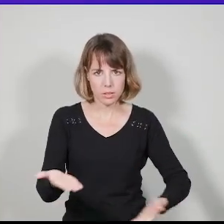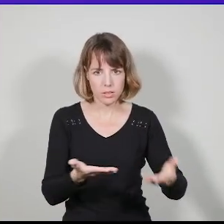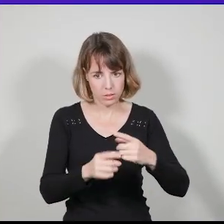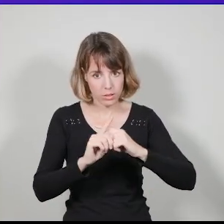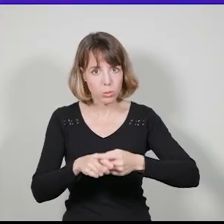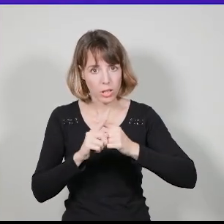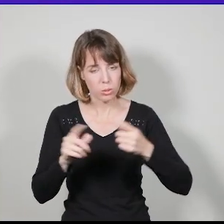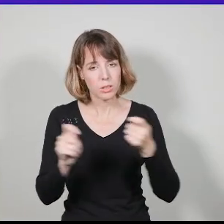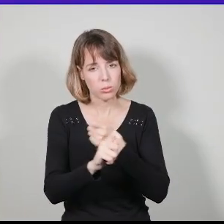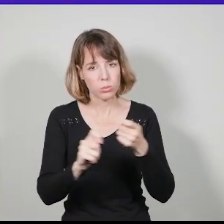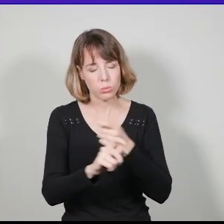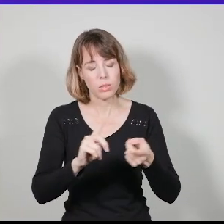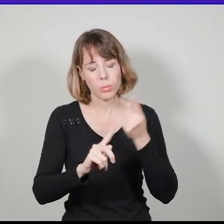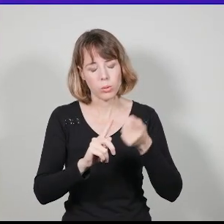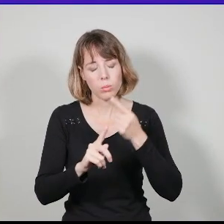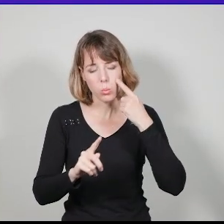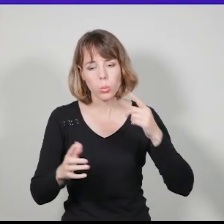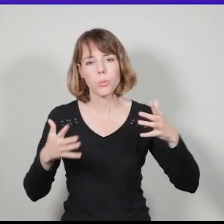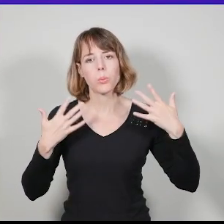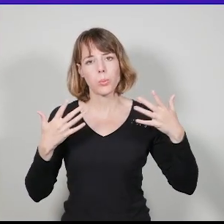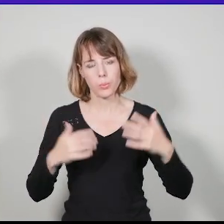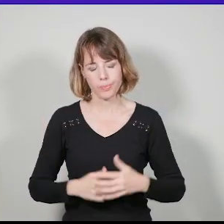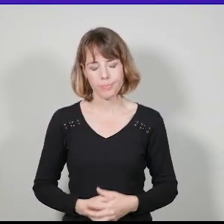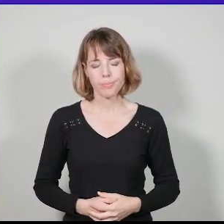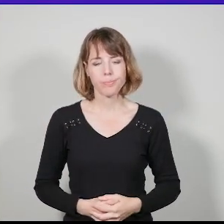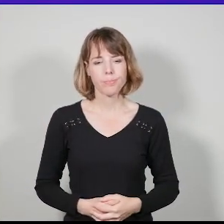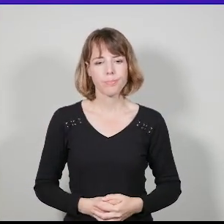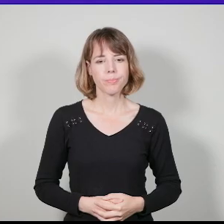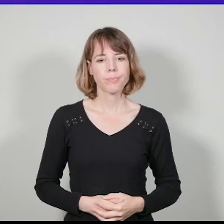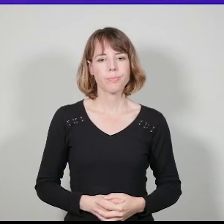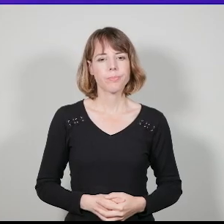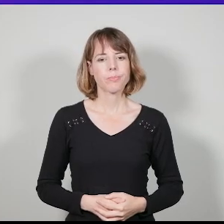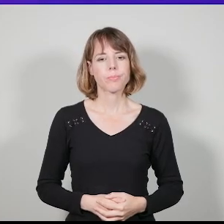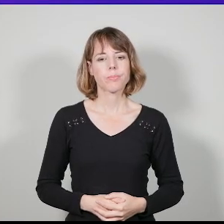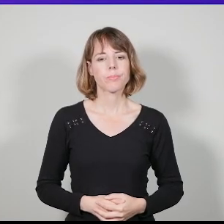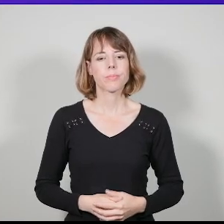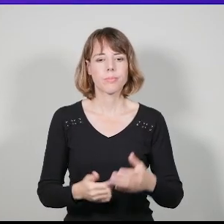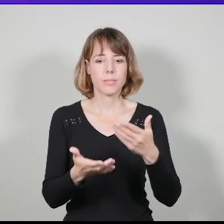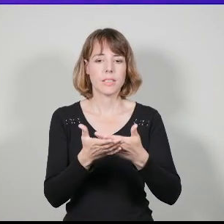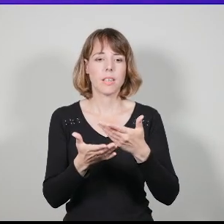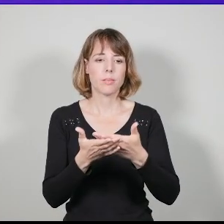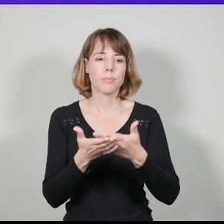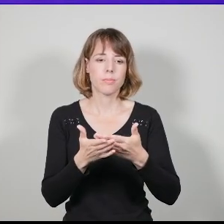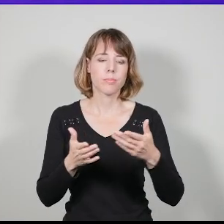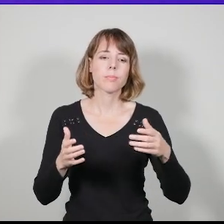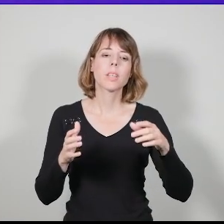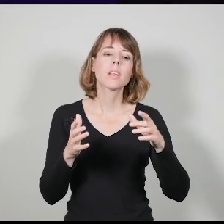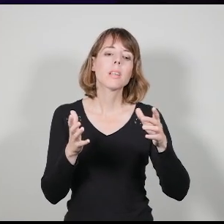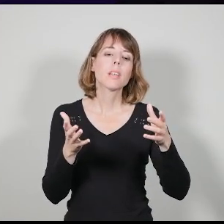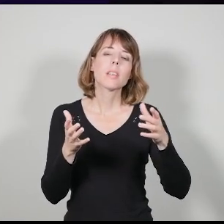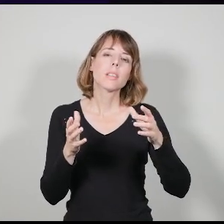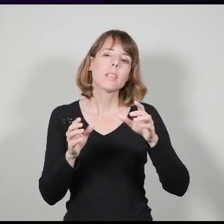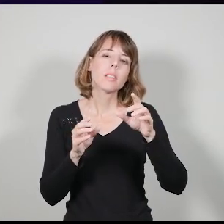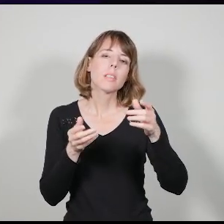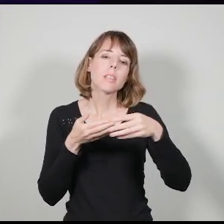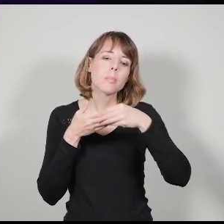et de discussion là-dessus. Alors, ce modèle de case manager, il existe parce qu'on en parle beaucoup,